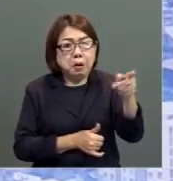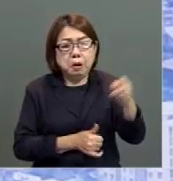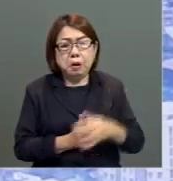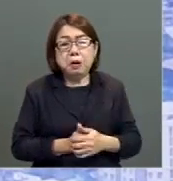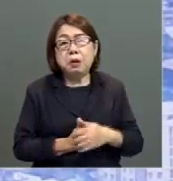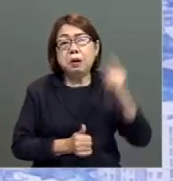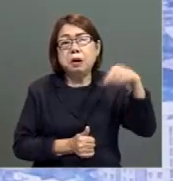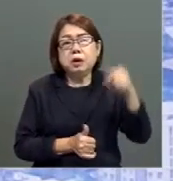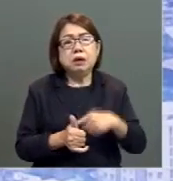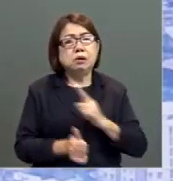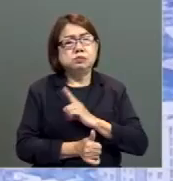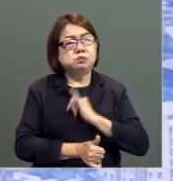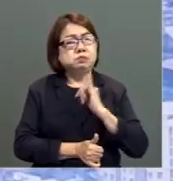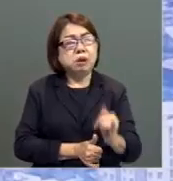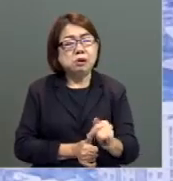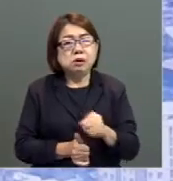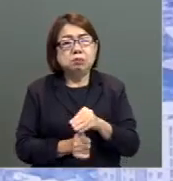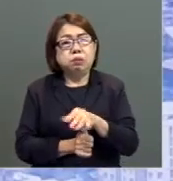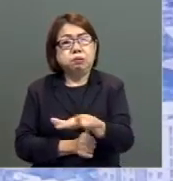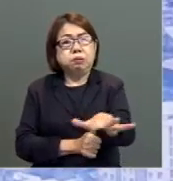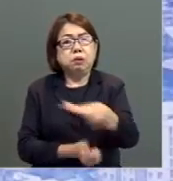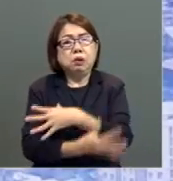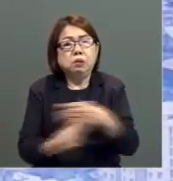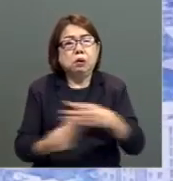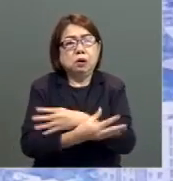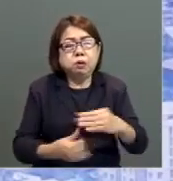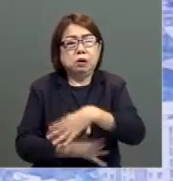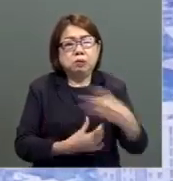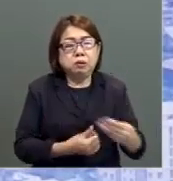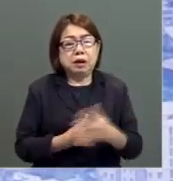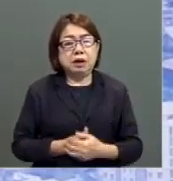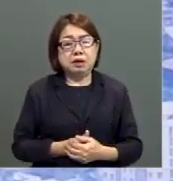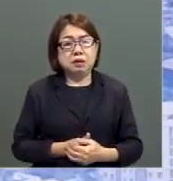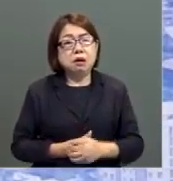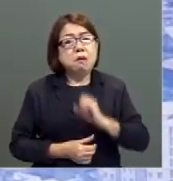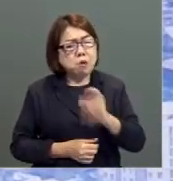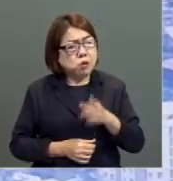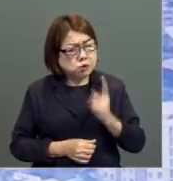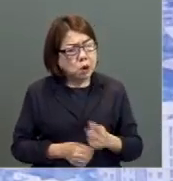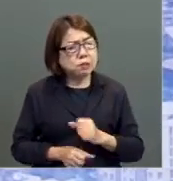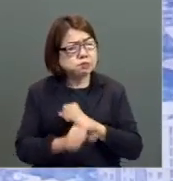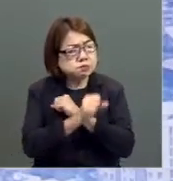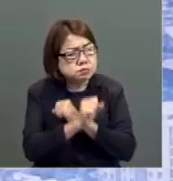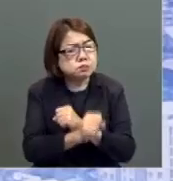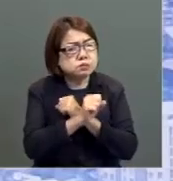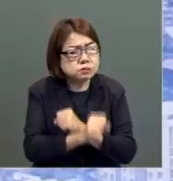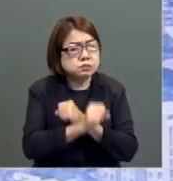จากคนคนเดียวเพราะฉะนั้นภาษามวยเขาบอกว่ากาดห้ามตกนะถ้าตกเมื่อ